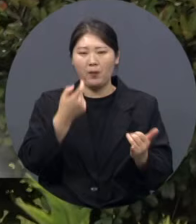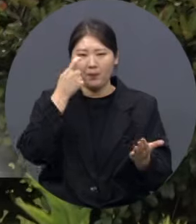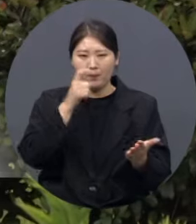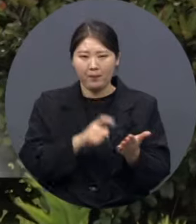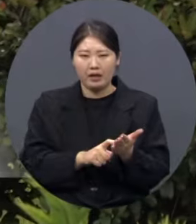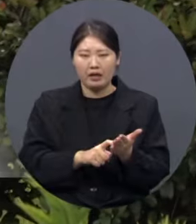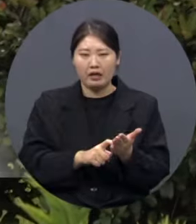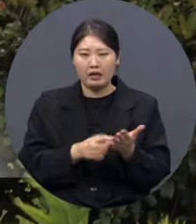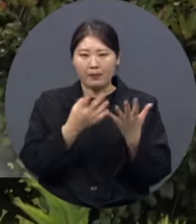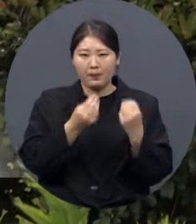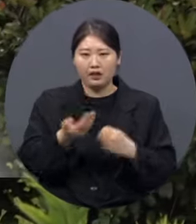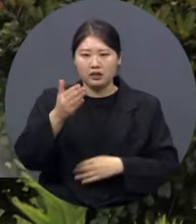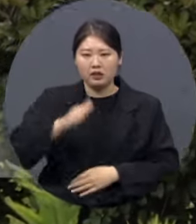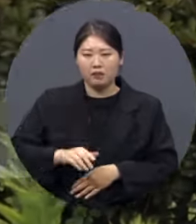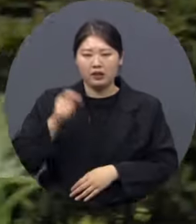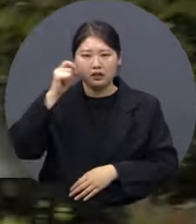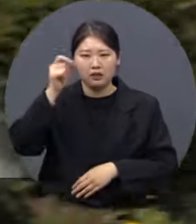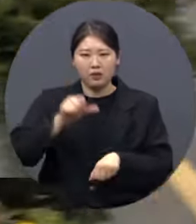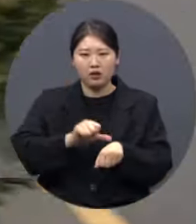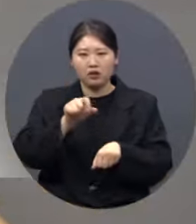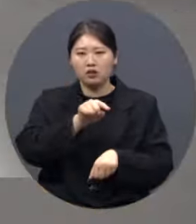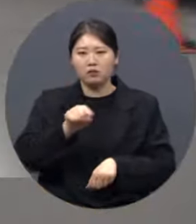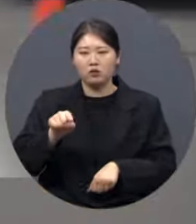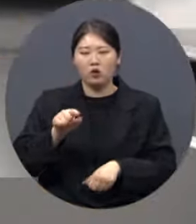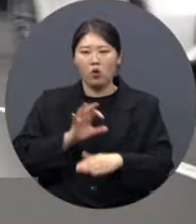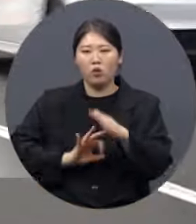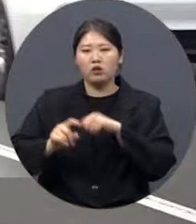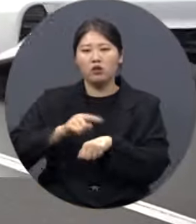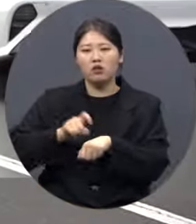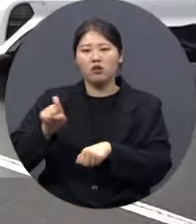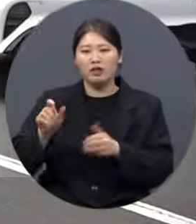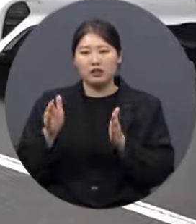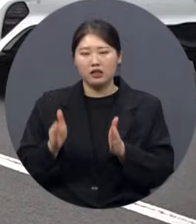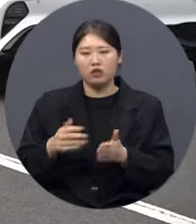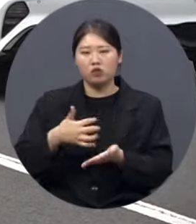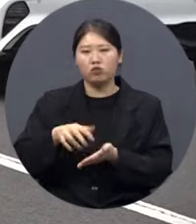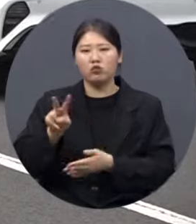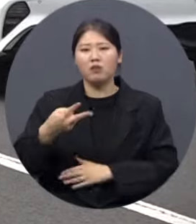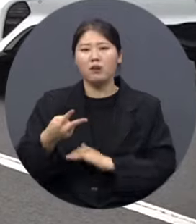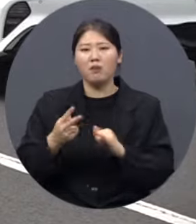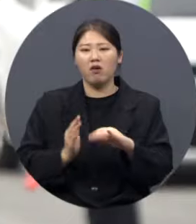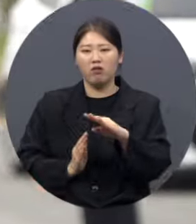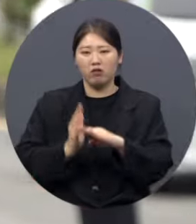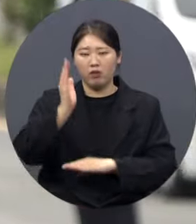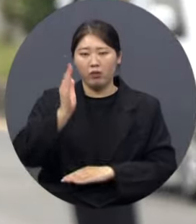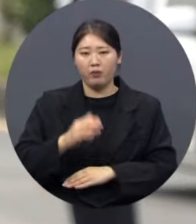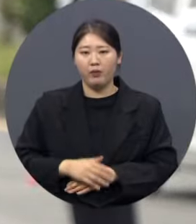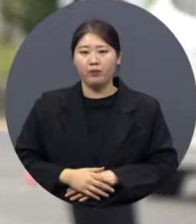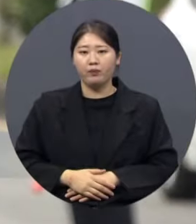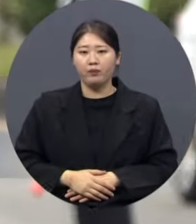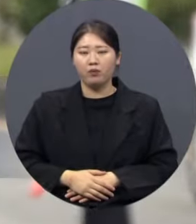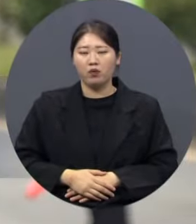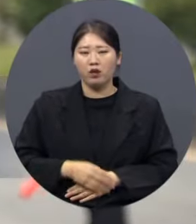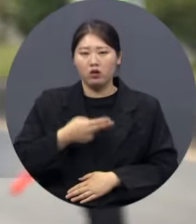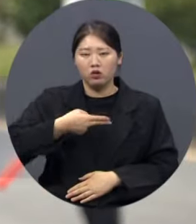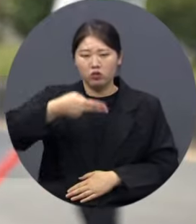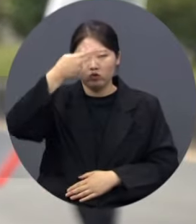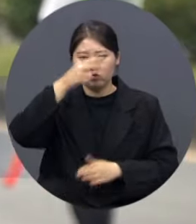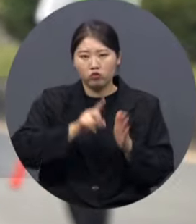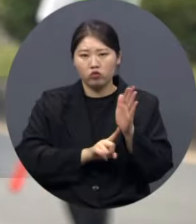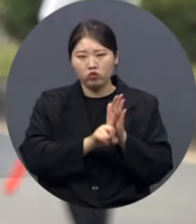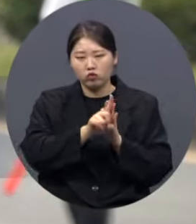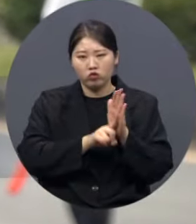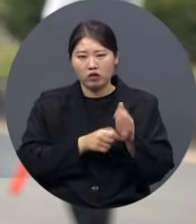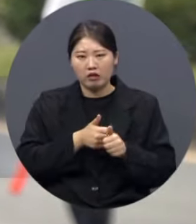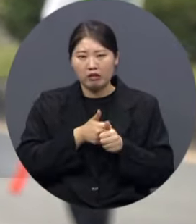많았지만 새벽 5시부터 오전 11시 사이에도 200명이 넘었습니다. 알코올 농도에 따라 가지고 음주운전에